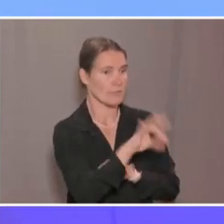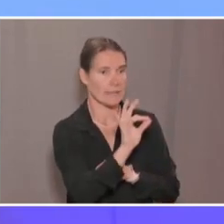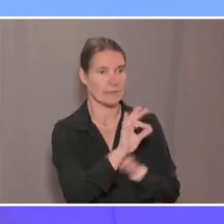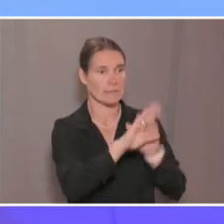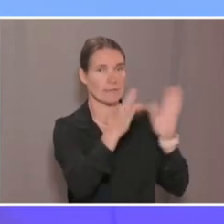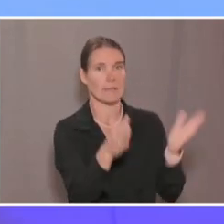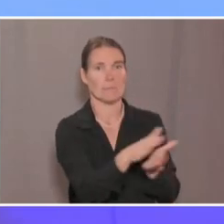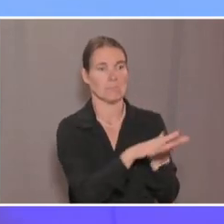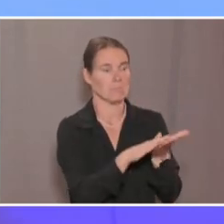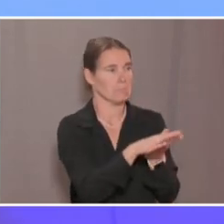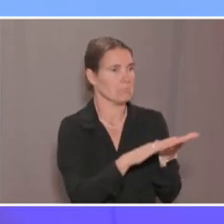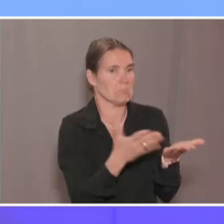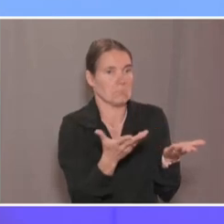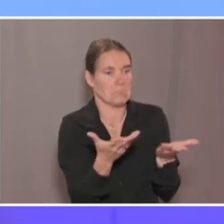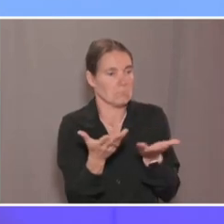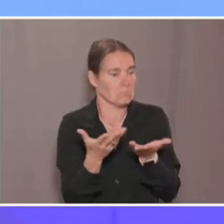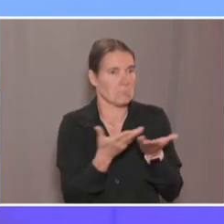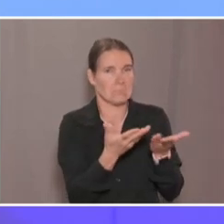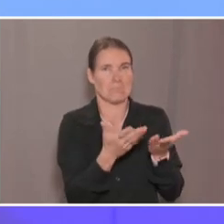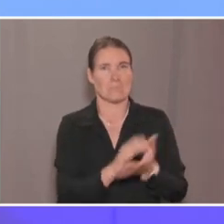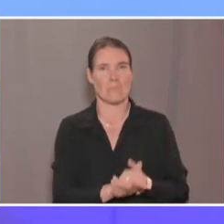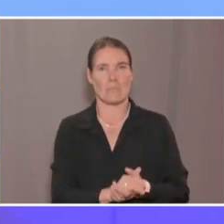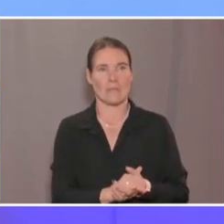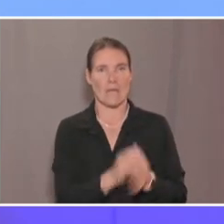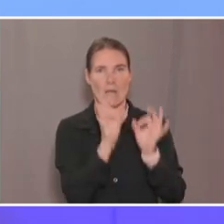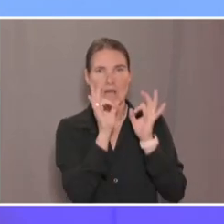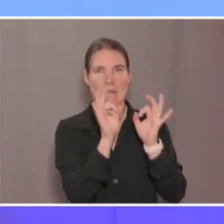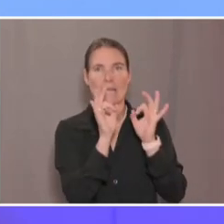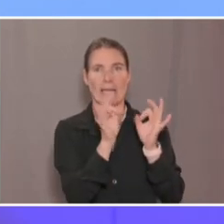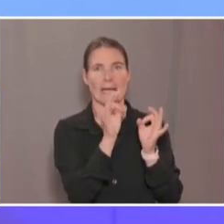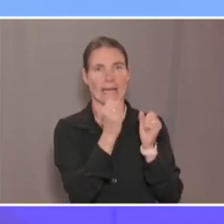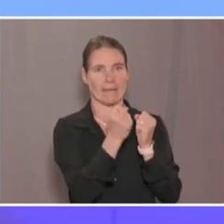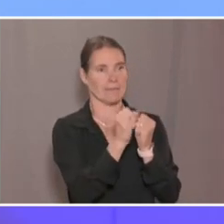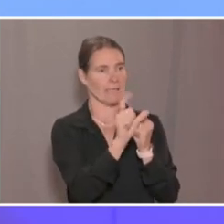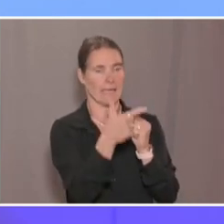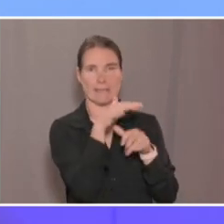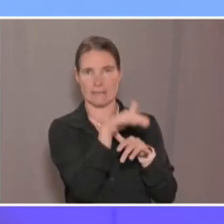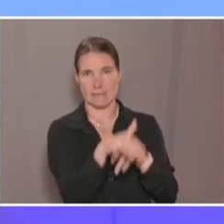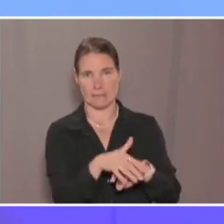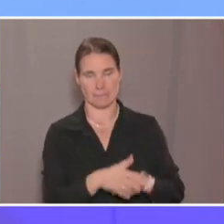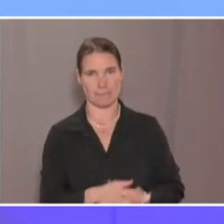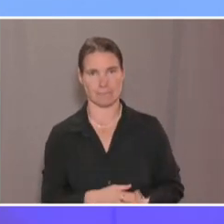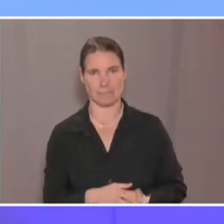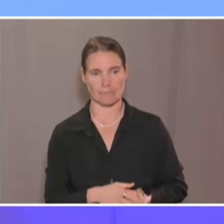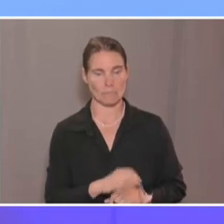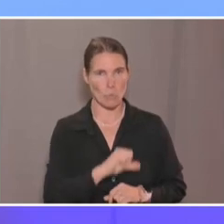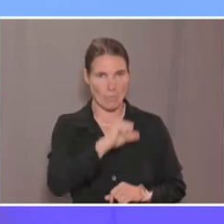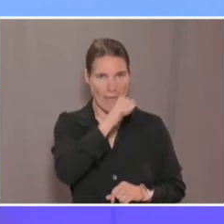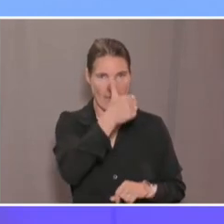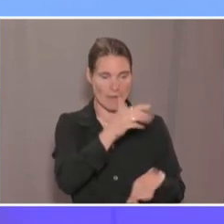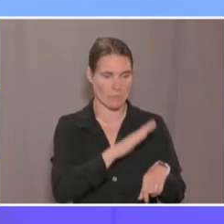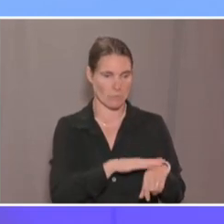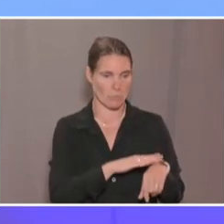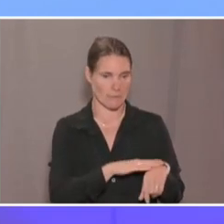weitestgehend verwaist vor. Jedenfalls vom Lehrkörper war niemand anwesend. Um 11 Uhr traf